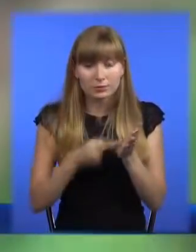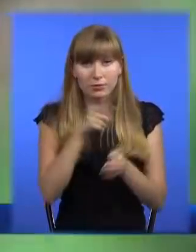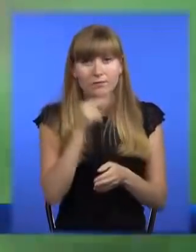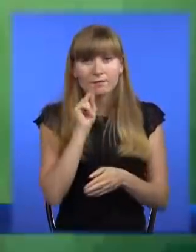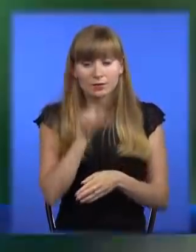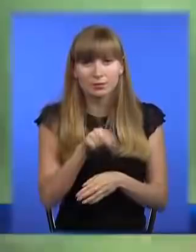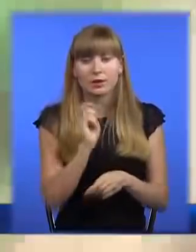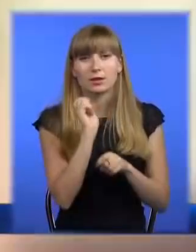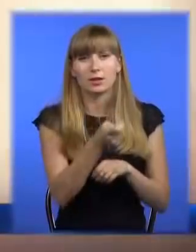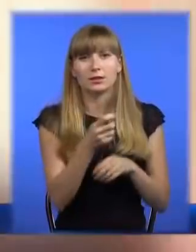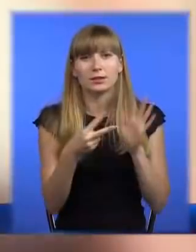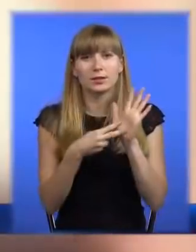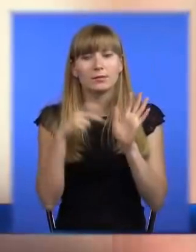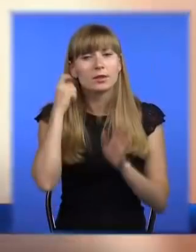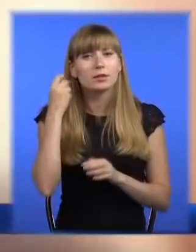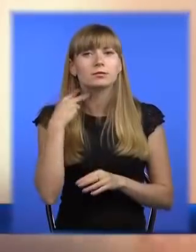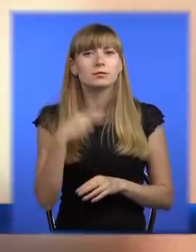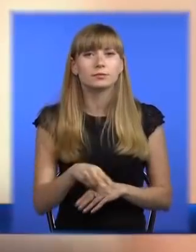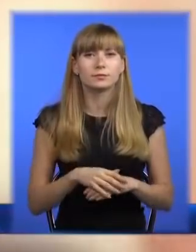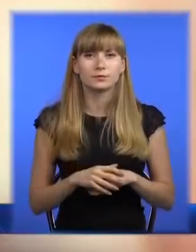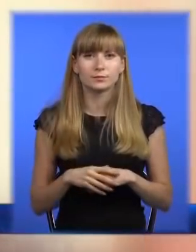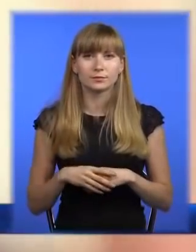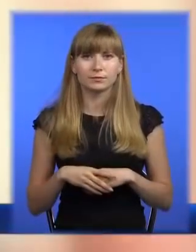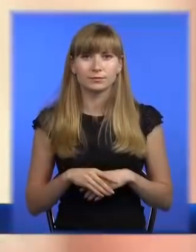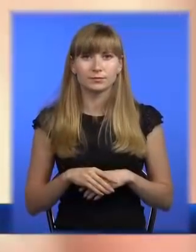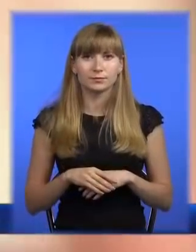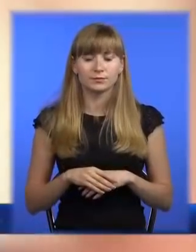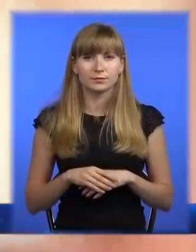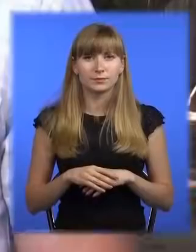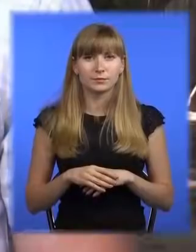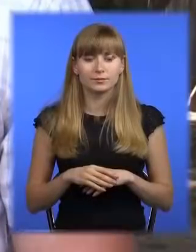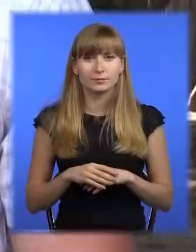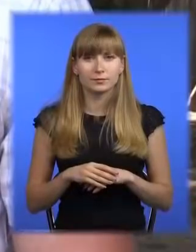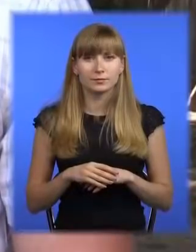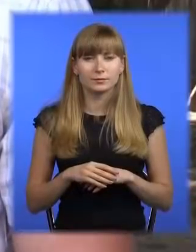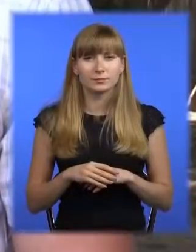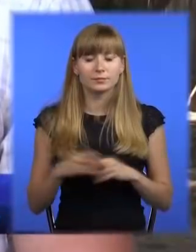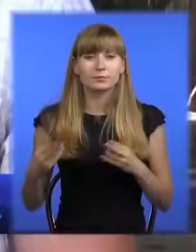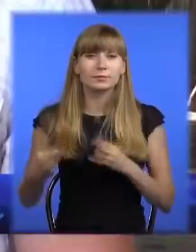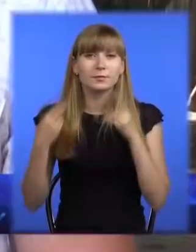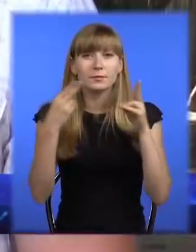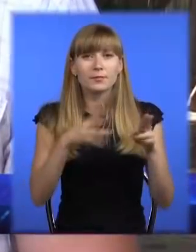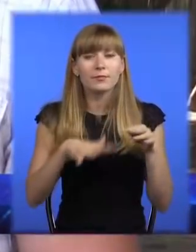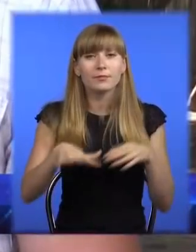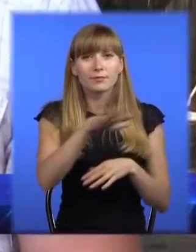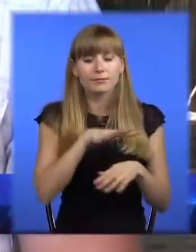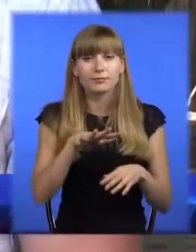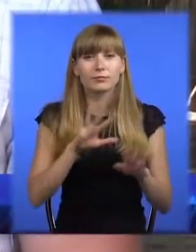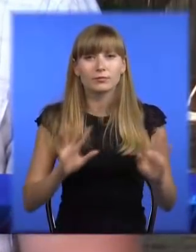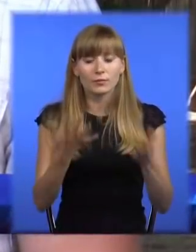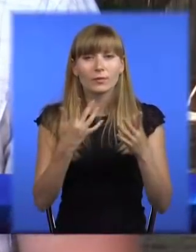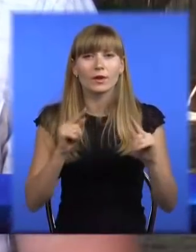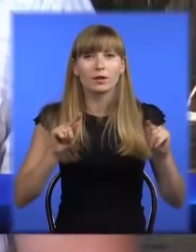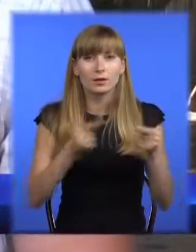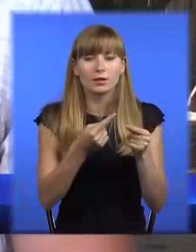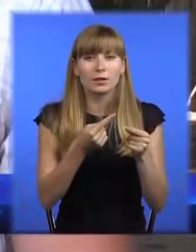доведуть, зловмиснику загрожуватиме до 7 років позбавлення волі. Виїздом на місце події було